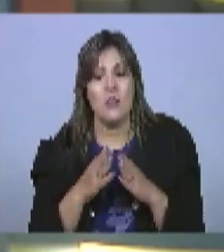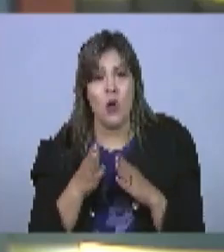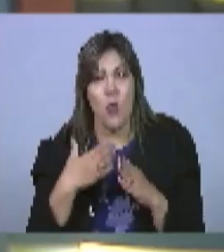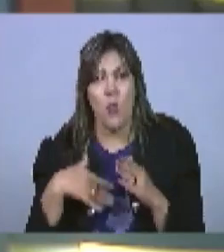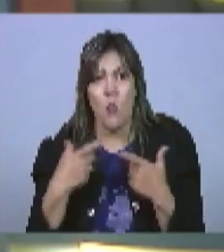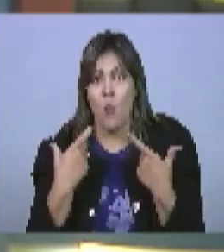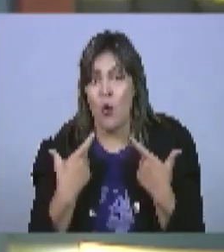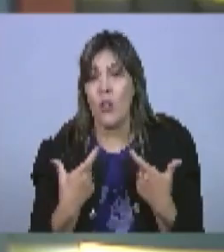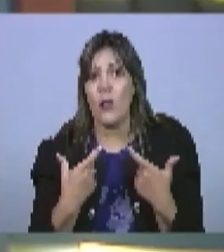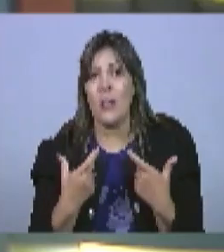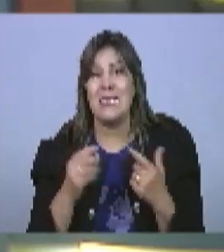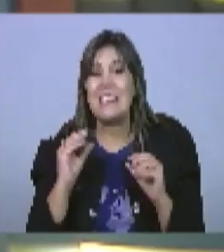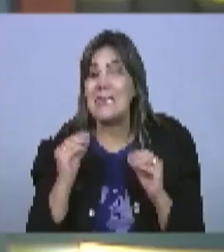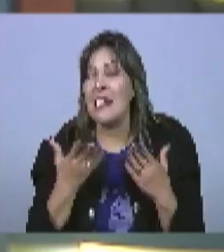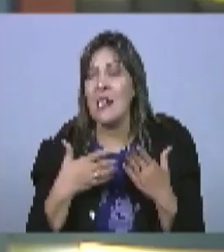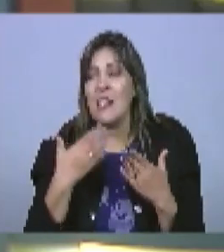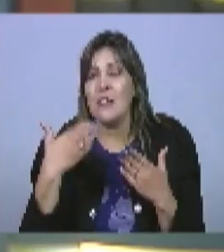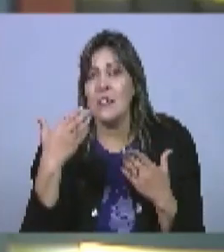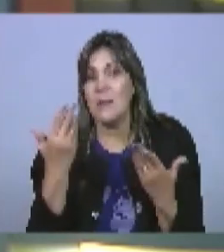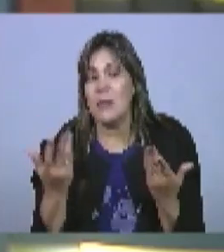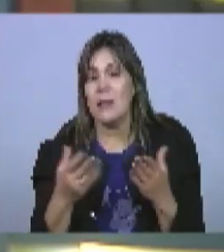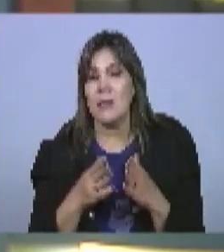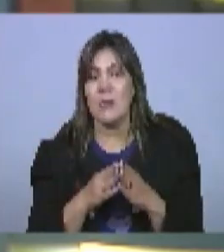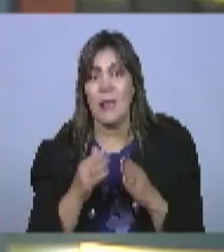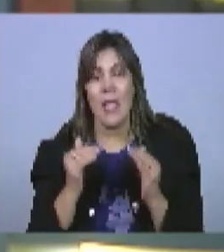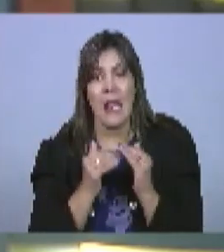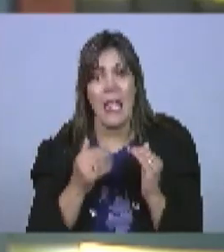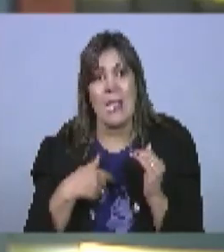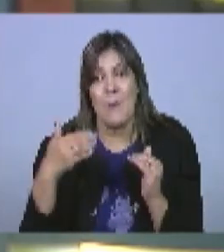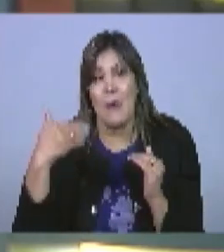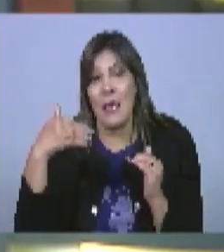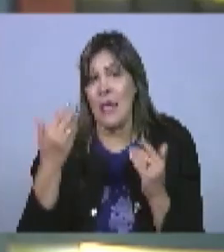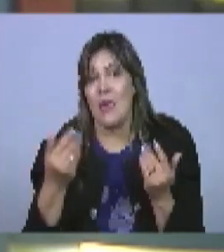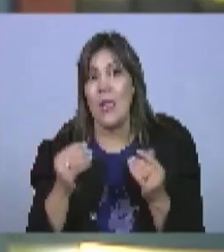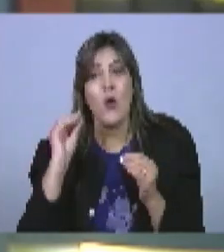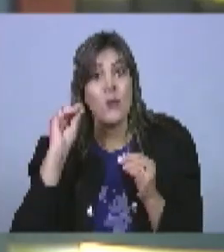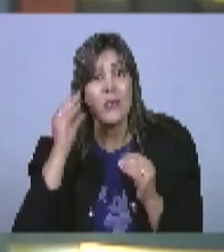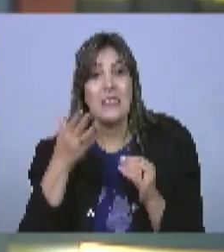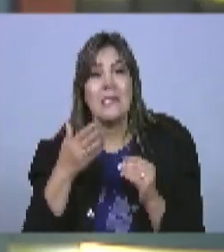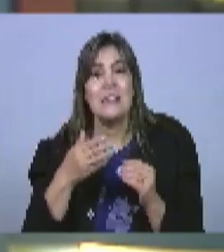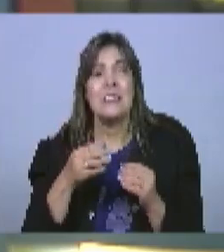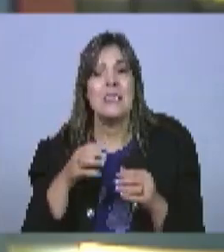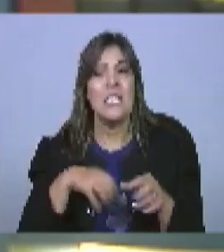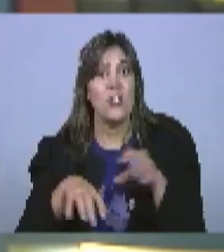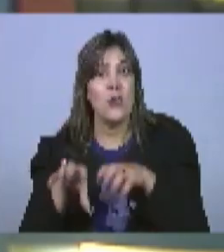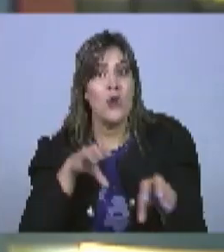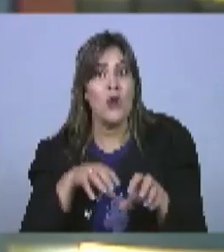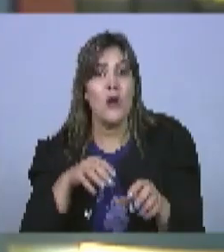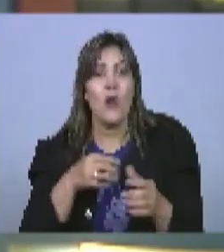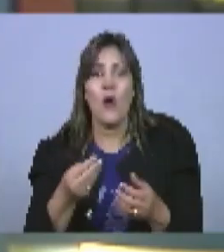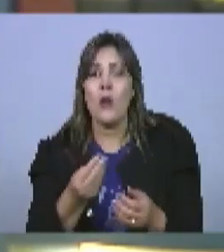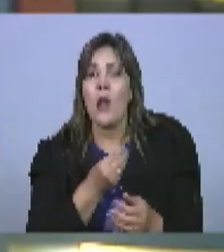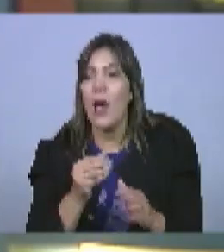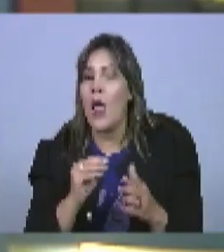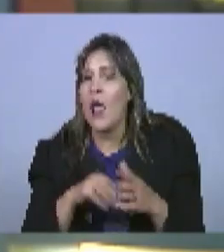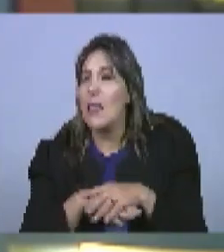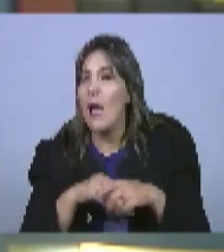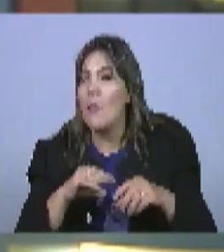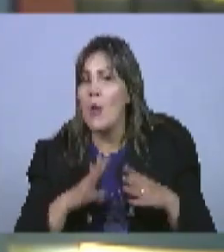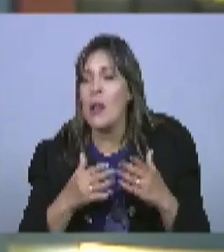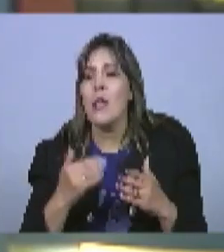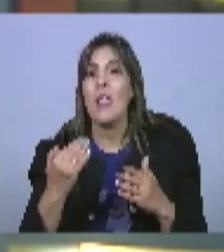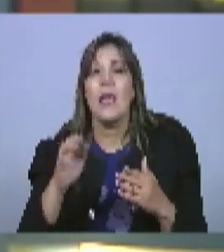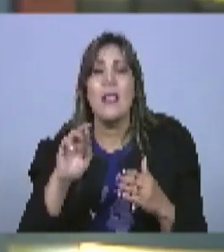وبينت ماذا سيحدث الايام المقبله وكيف سترد ايران وكيف سيرد حزب الله حزب الله عنده